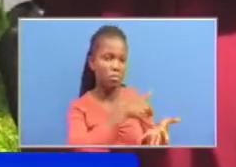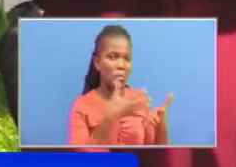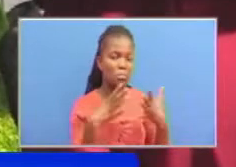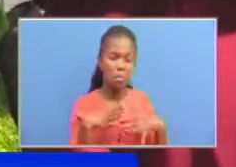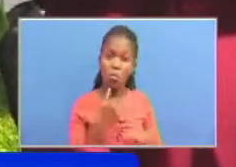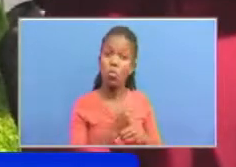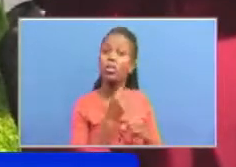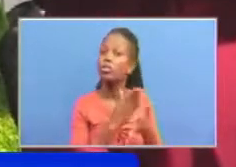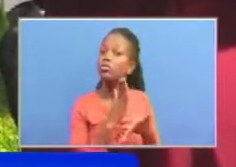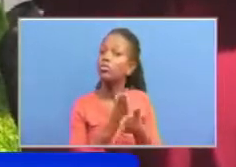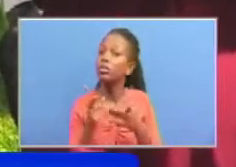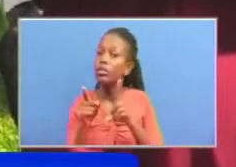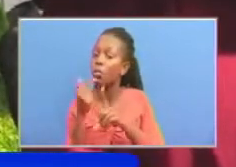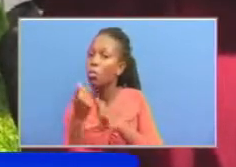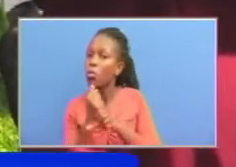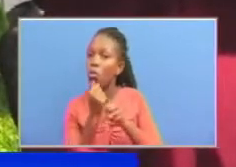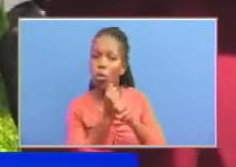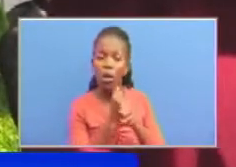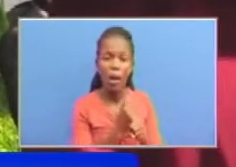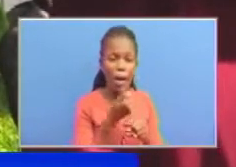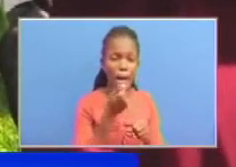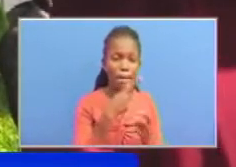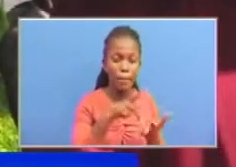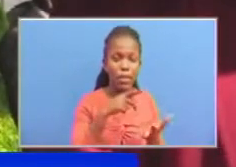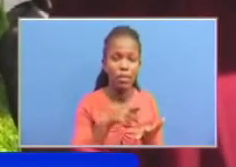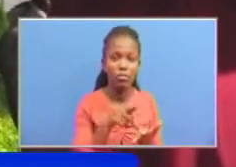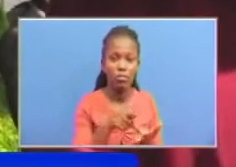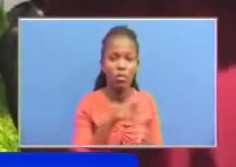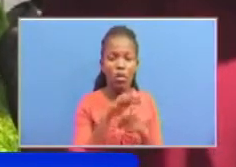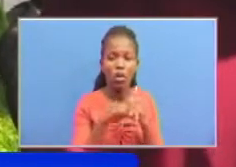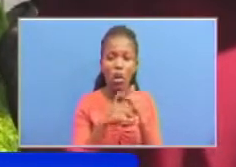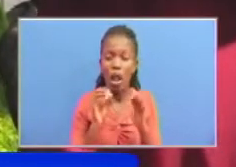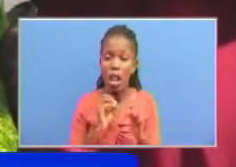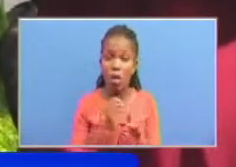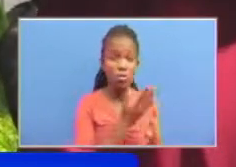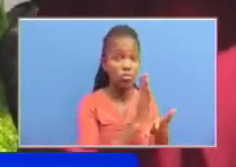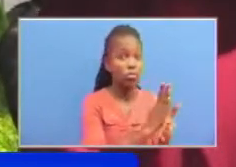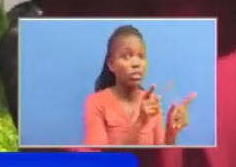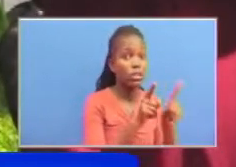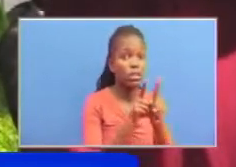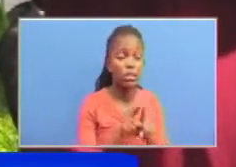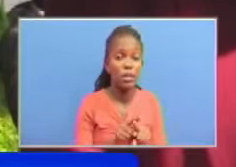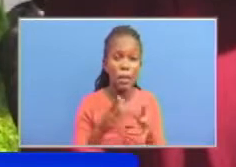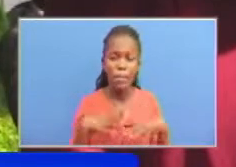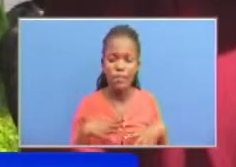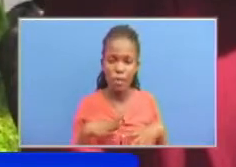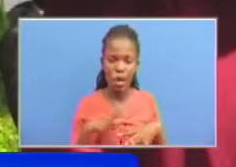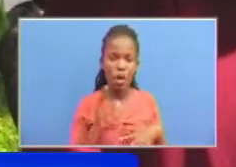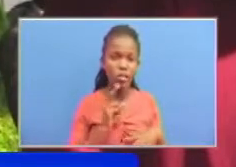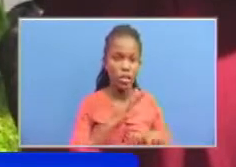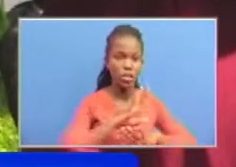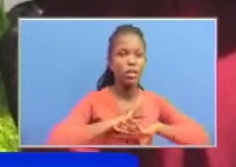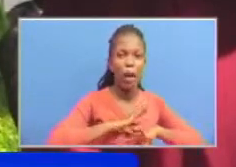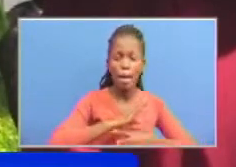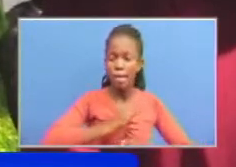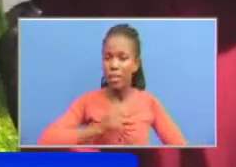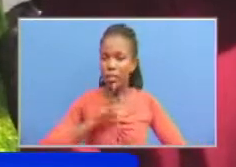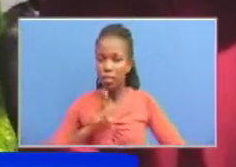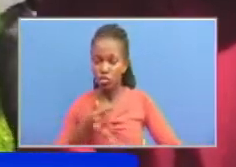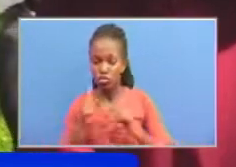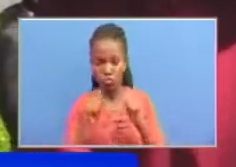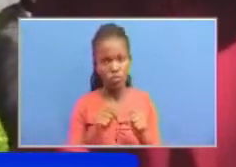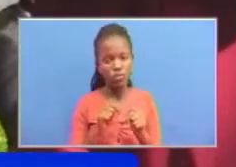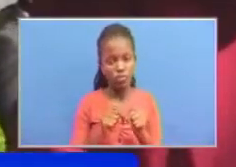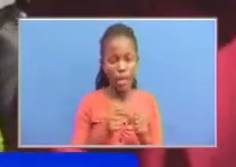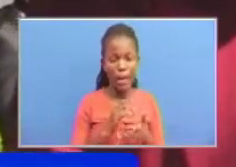ningi na mwala madhukumi te uwe isaithi ya namone maibwa nundu mwonde ni maitu uwe isaithi ya ndume tuwe meani budget ila tuwa bitu kithio mwuzi